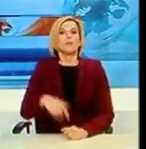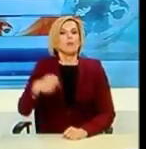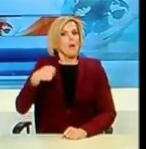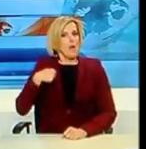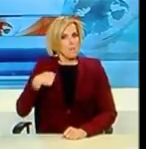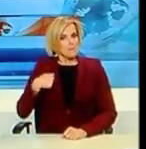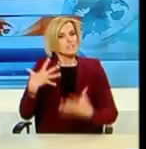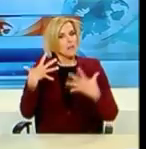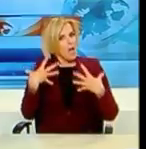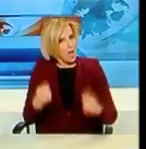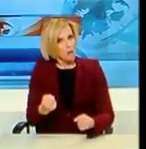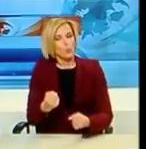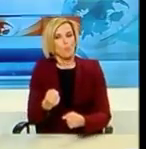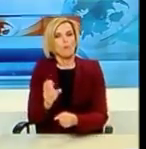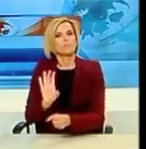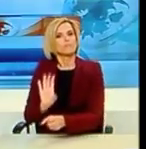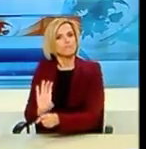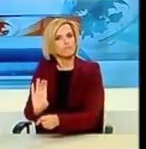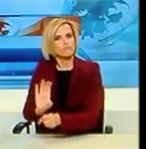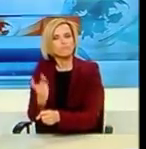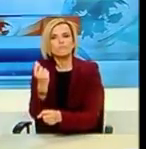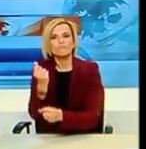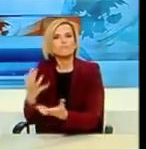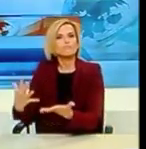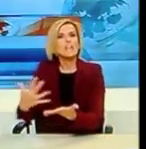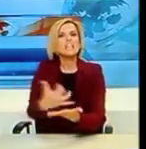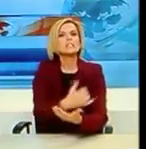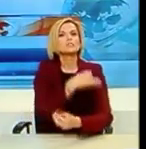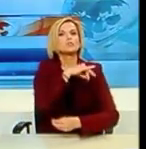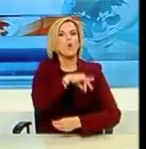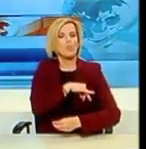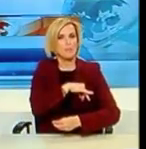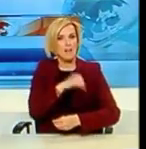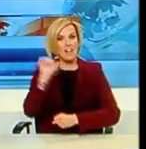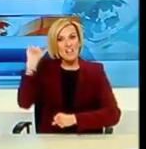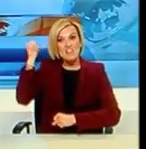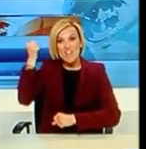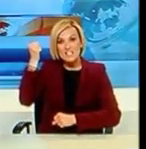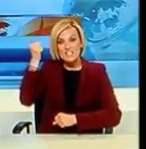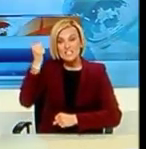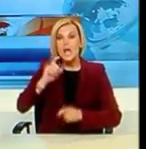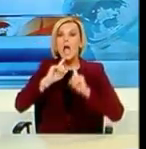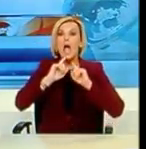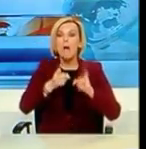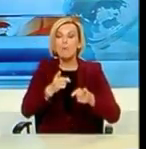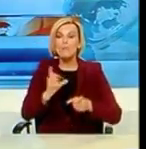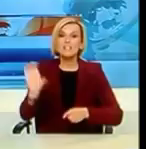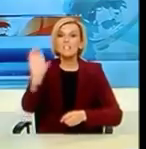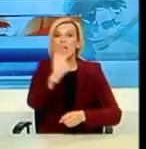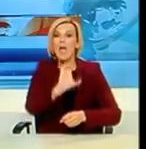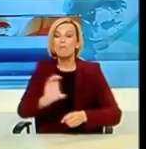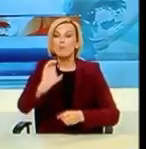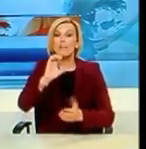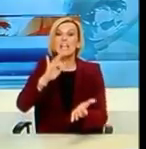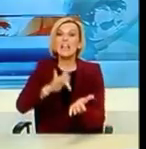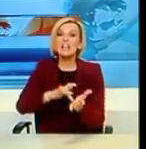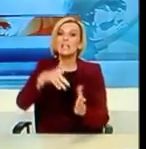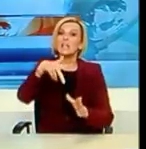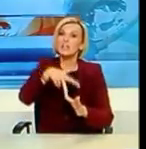παρελθόντος, η χθεσινή απόφαση της Ευρωπαϊκής Τράπεζας εντάσσει για πρώτη φορά και τη χώρα μας σε πρόγραμμα ποσοτικής